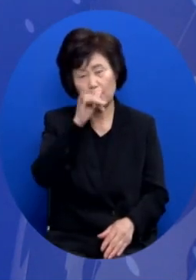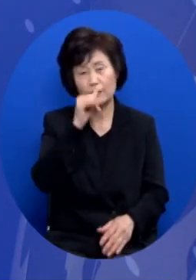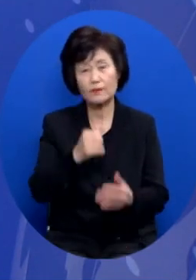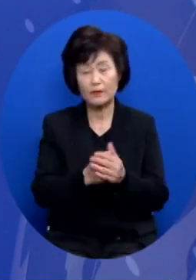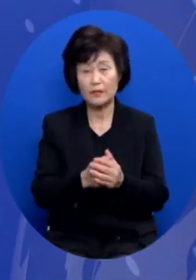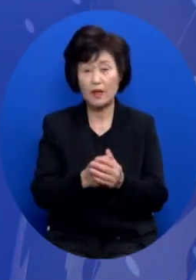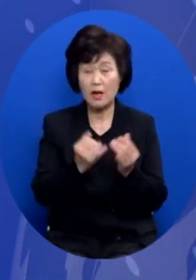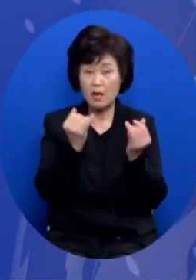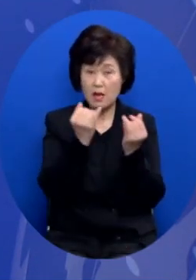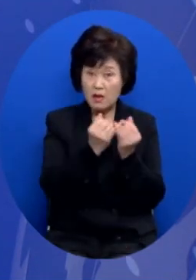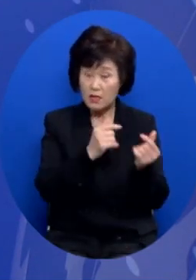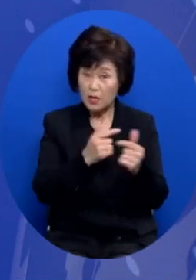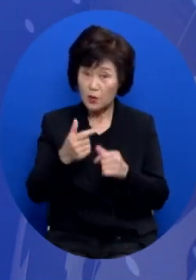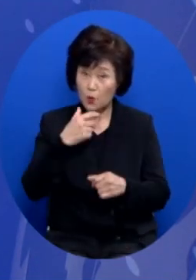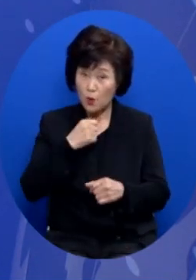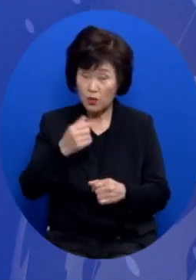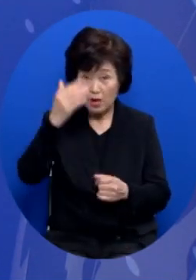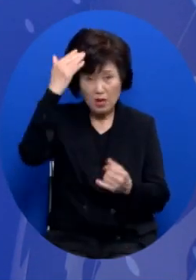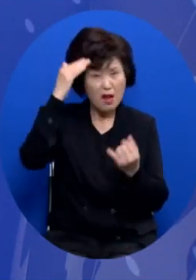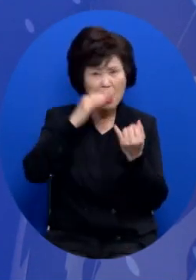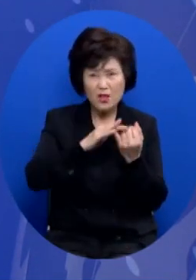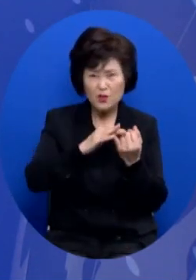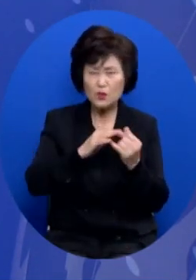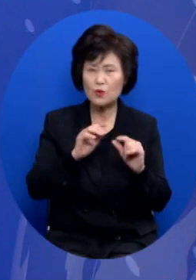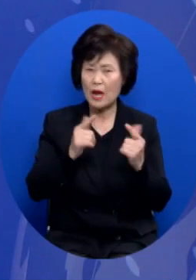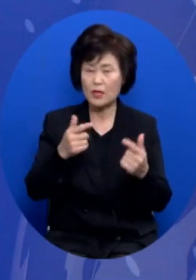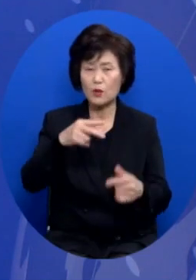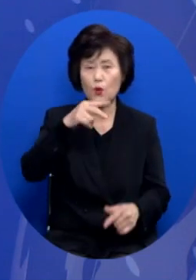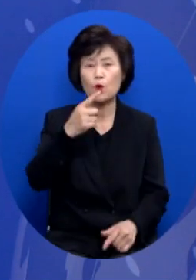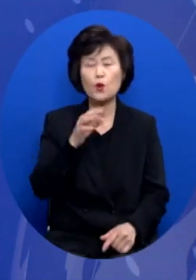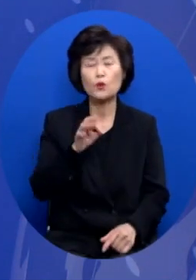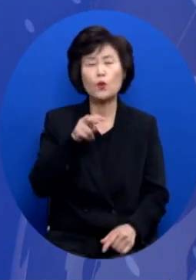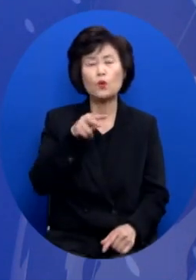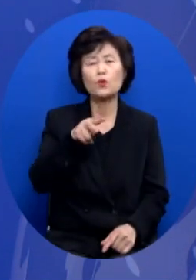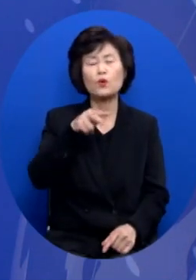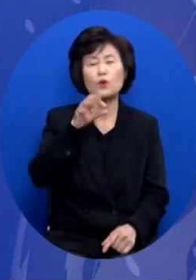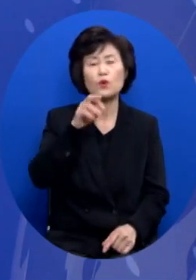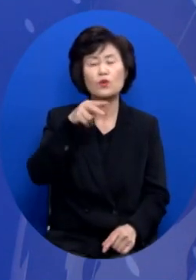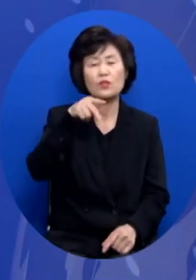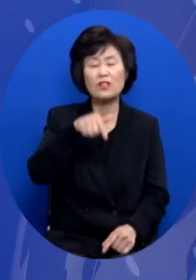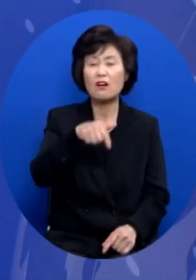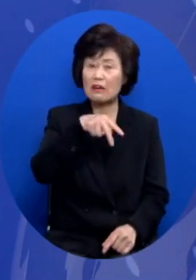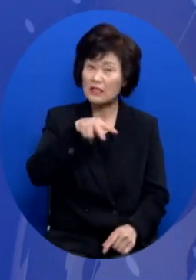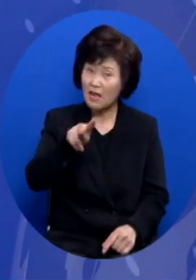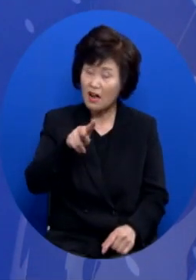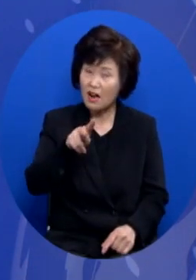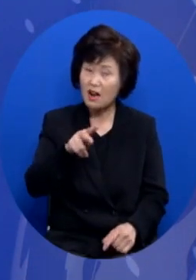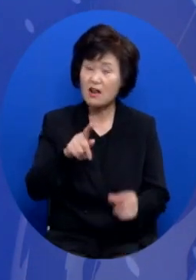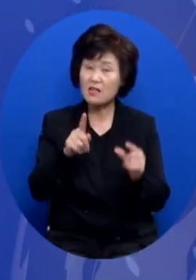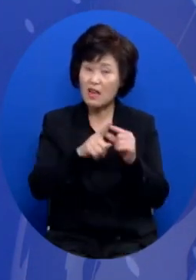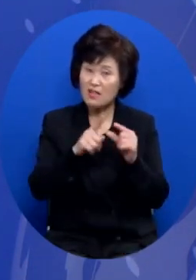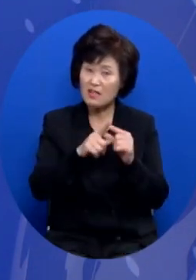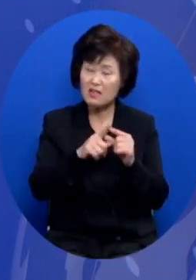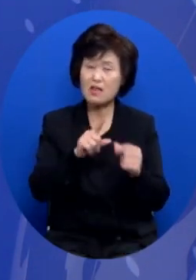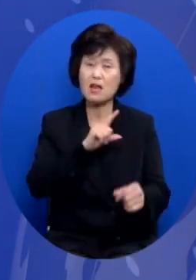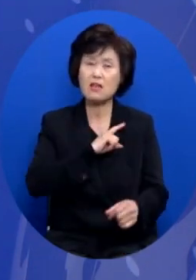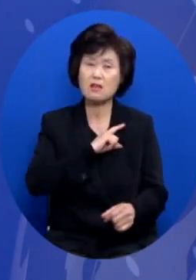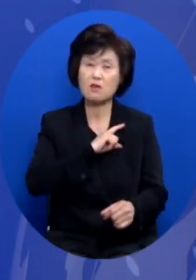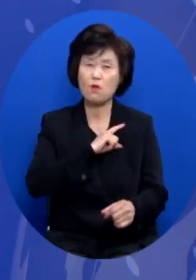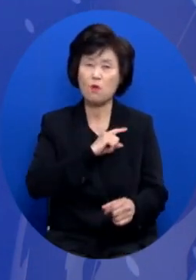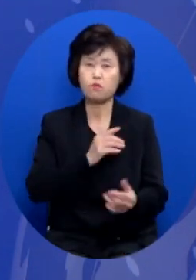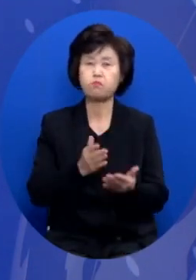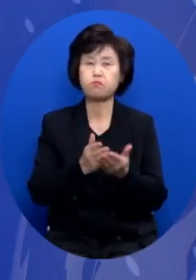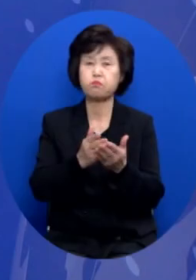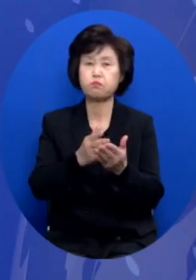원하는 안수는 커녕 동역사 이름의 새로운 직분이 제한되기도 했는데요 여성들 이에 대해서 강하게